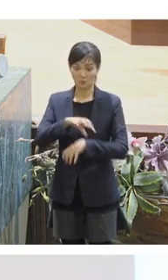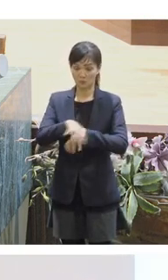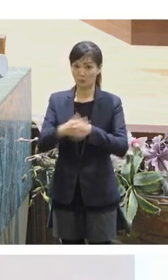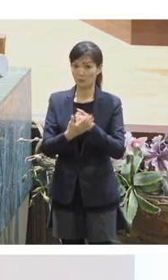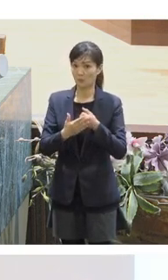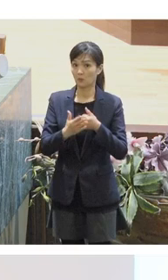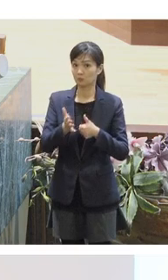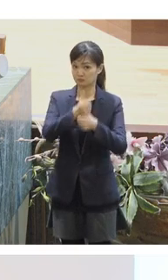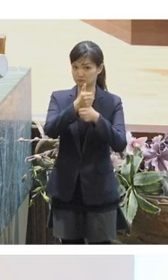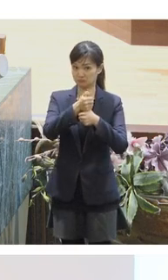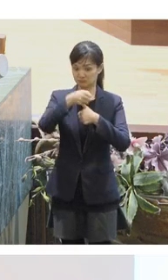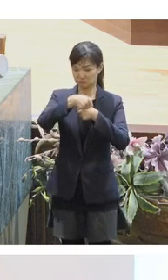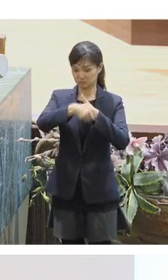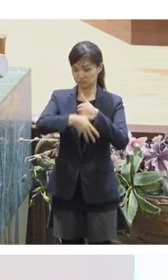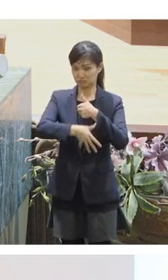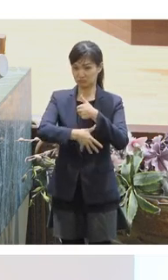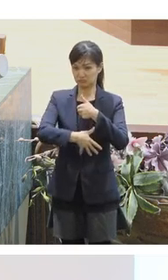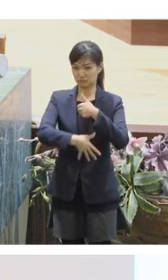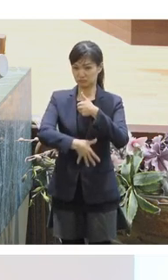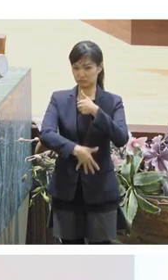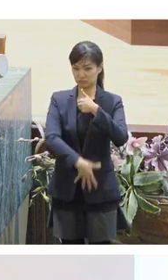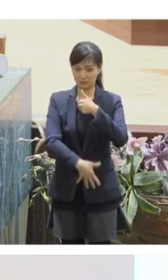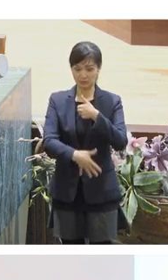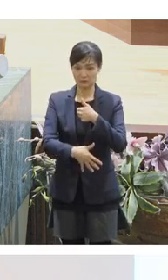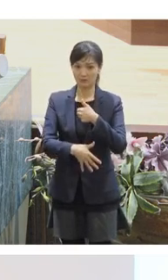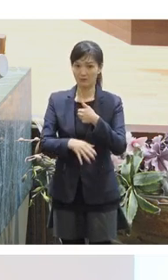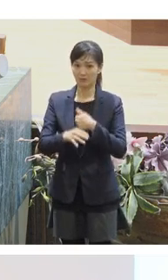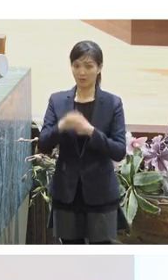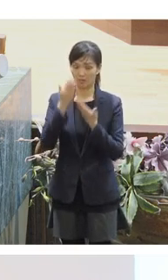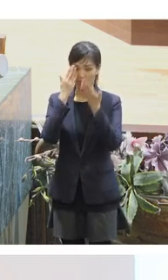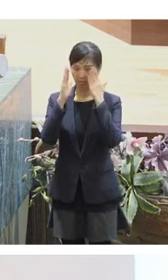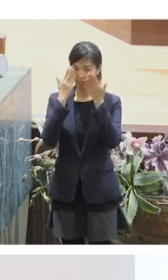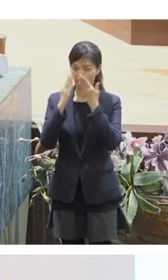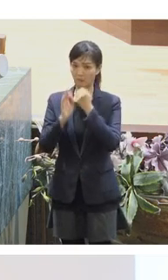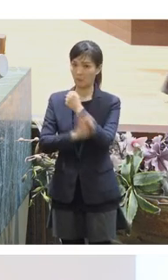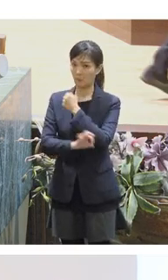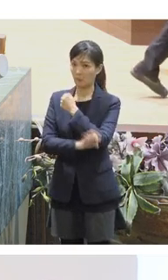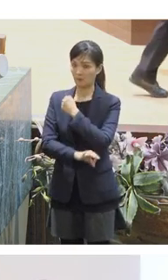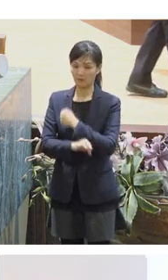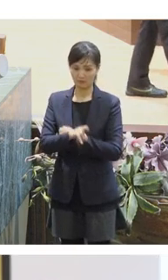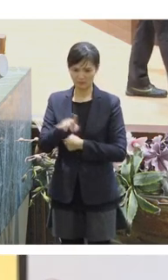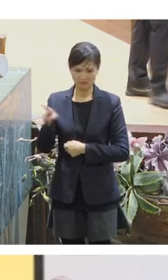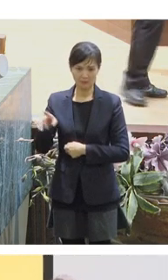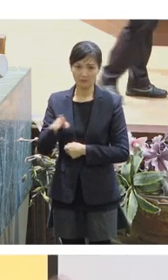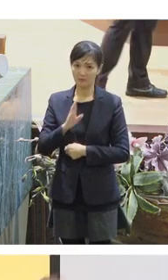署到环保局，全部都包庇。我们社会是不是变了？